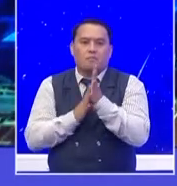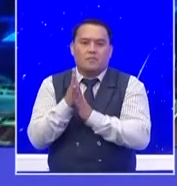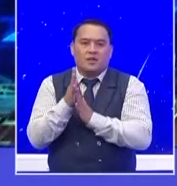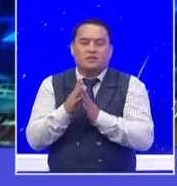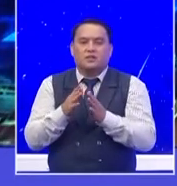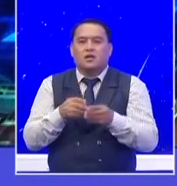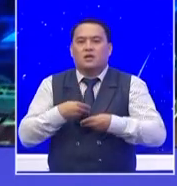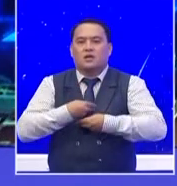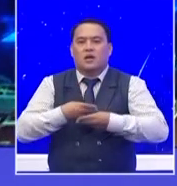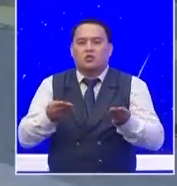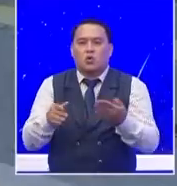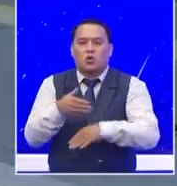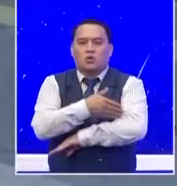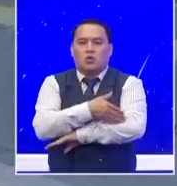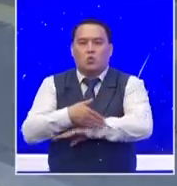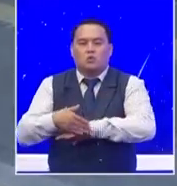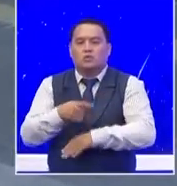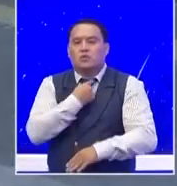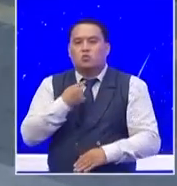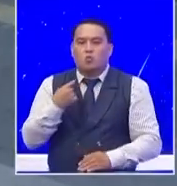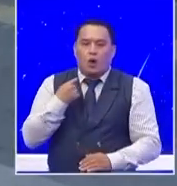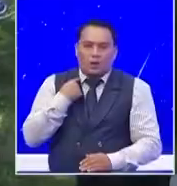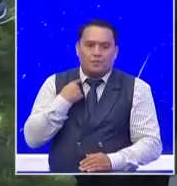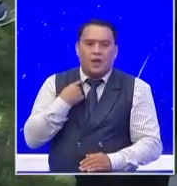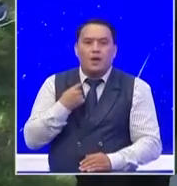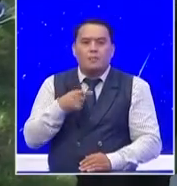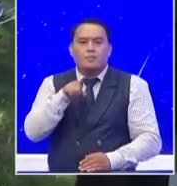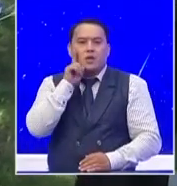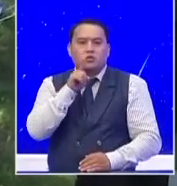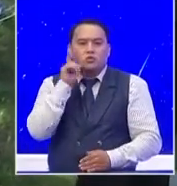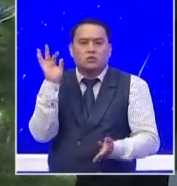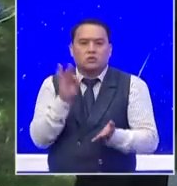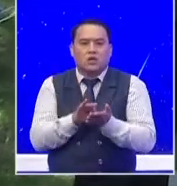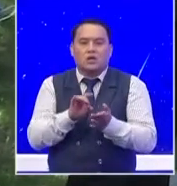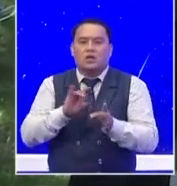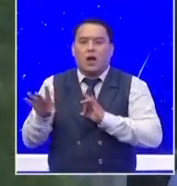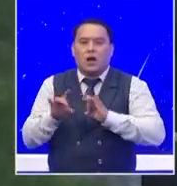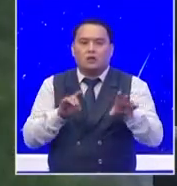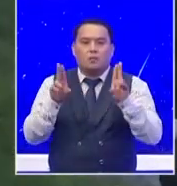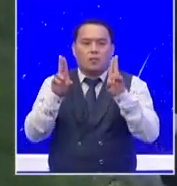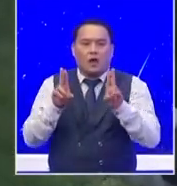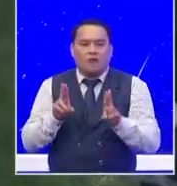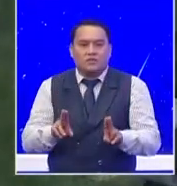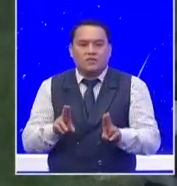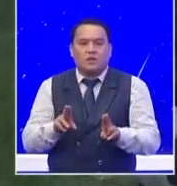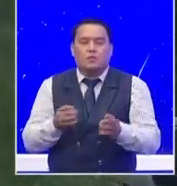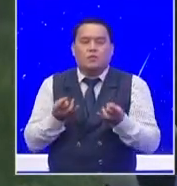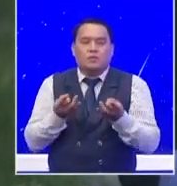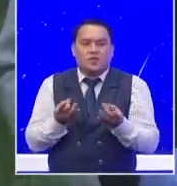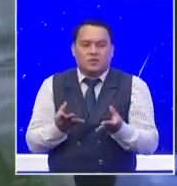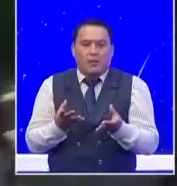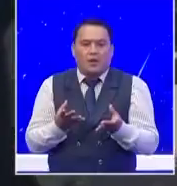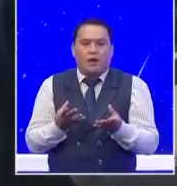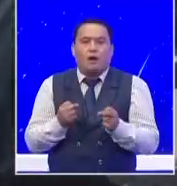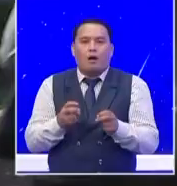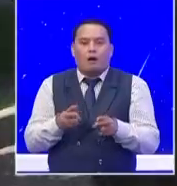и антисептиков раздали на улицах города Талдыкурган. Молодежь преследует цель – разъяснить гражданам элементарные правила санитарных норм,